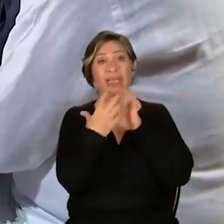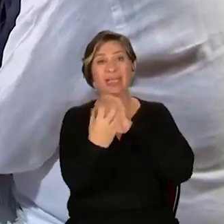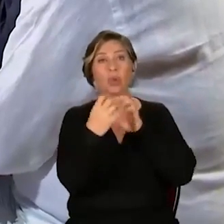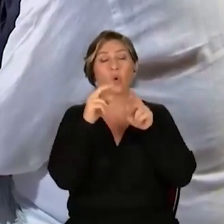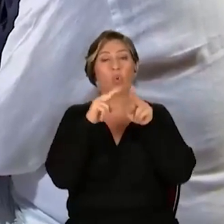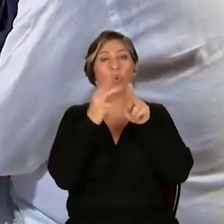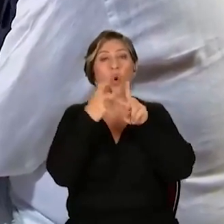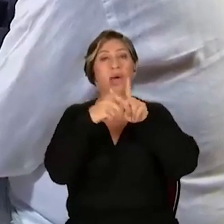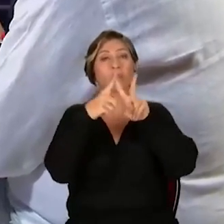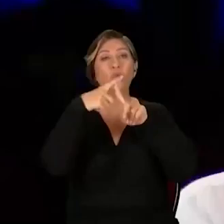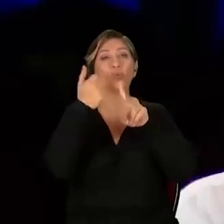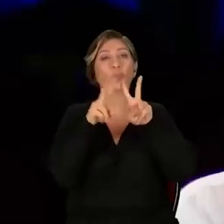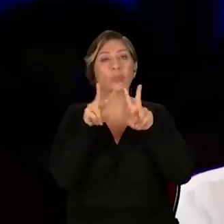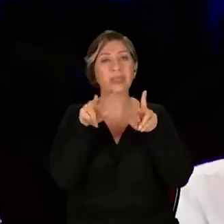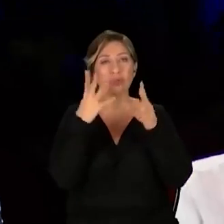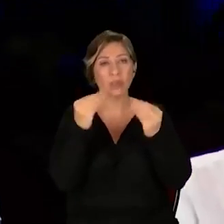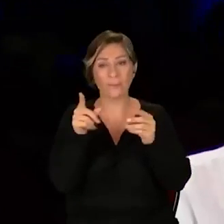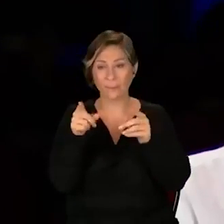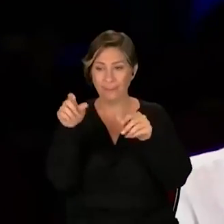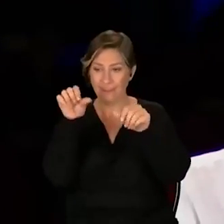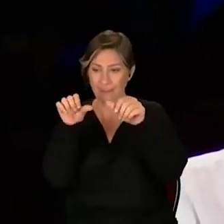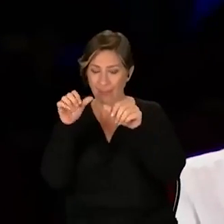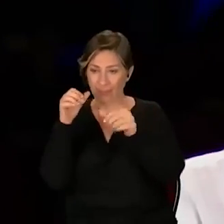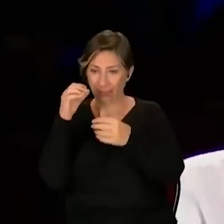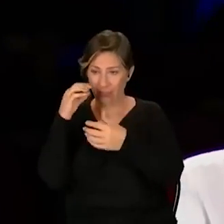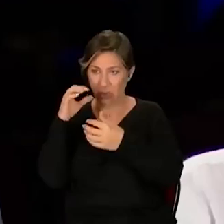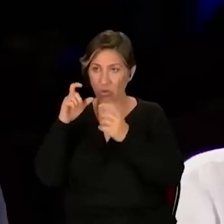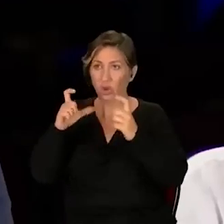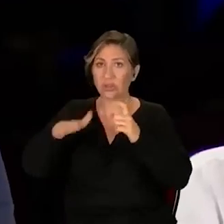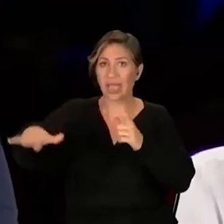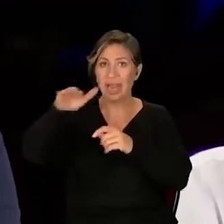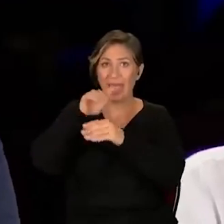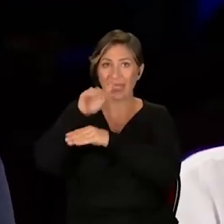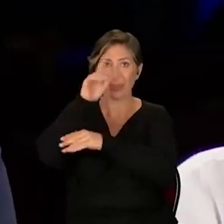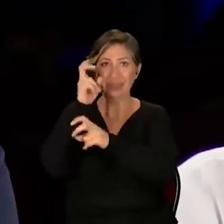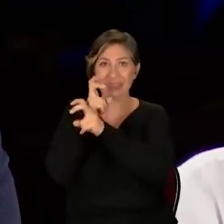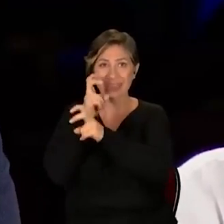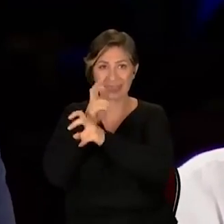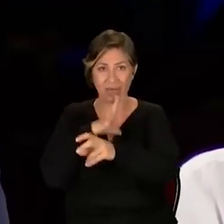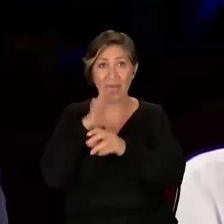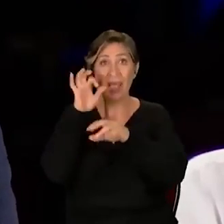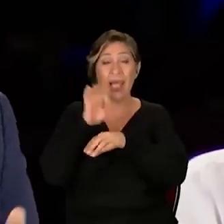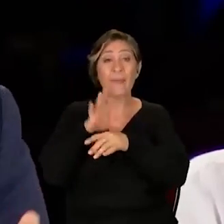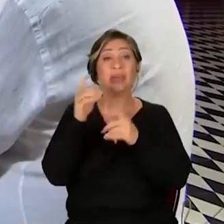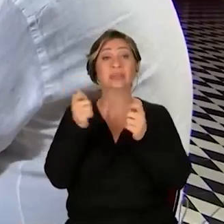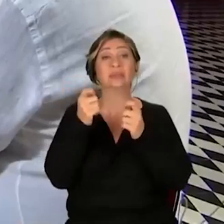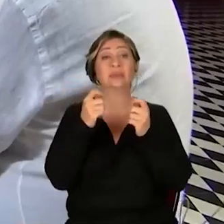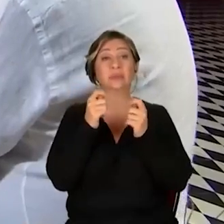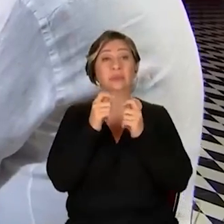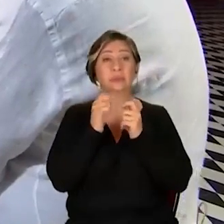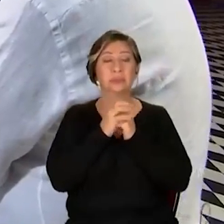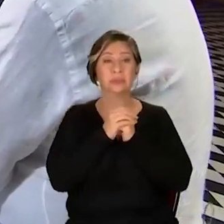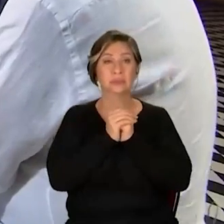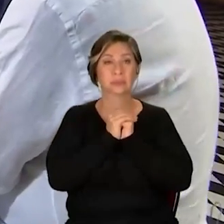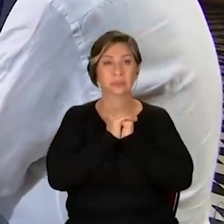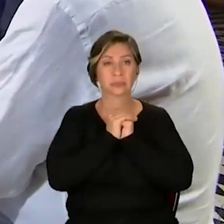kuantum gibi olacak bu. Hani şimdi bunun biyolojik tarafını sosyal hayatta açıklamaya çalışmanın bir riski var. Yani onu öyle hemen... Çalışma sosyal ama. Tabii